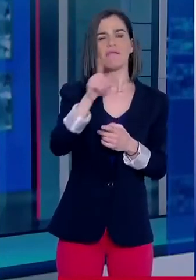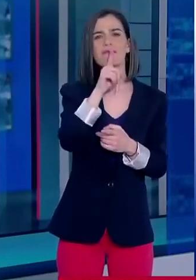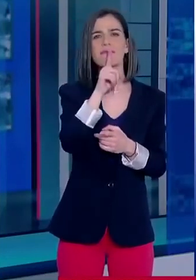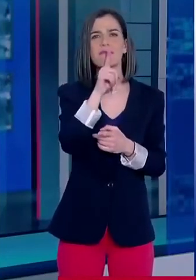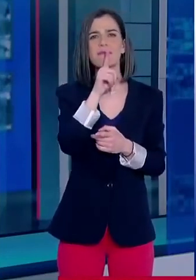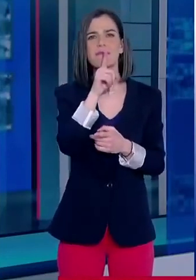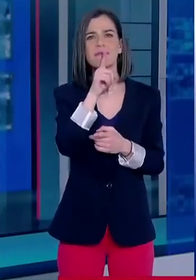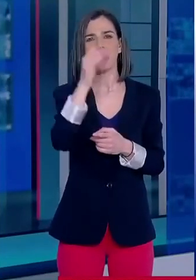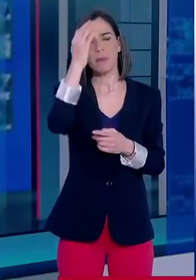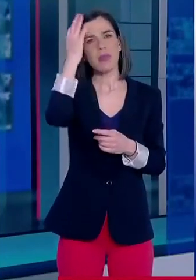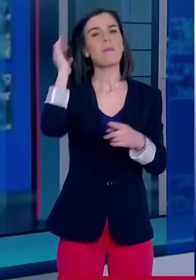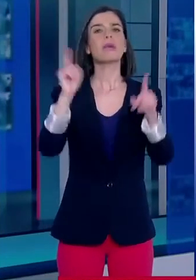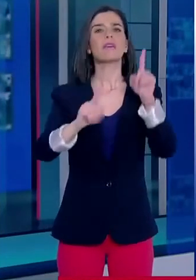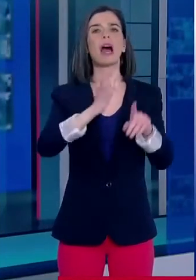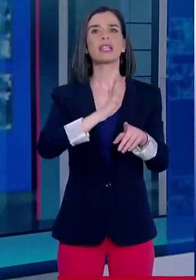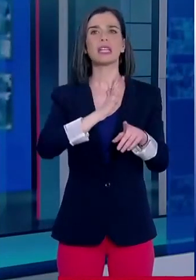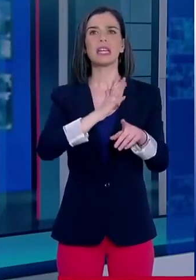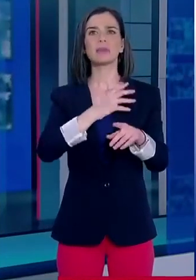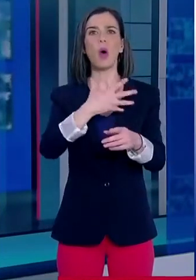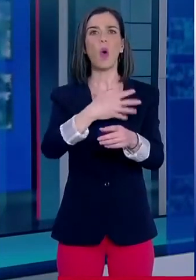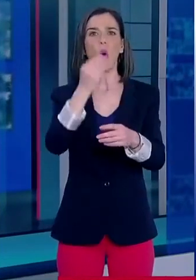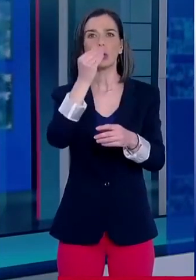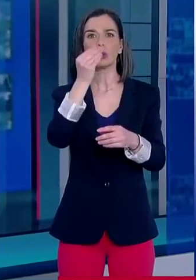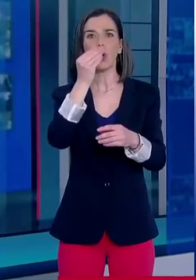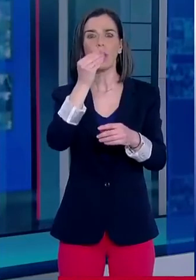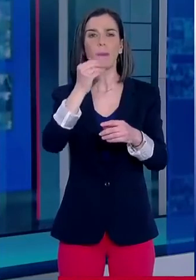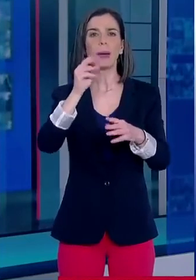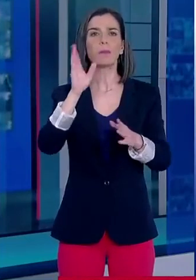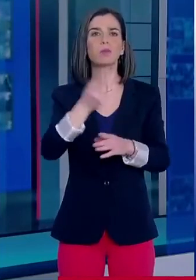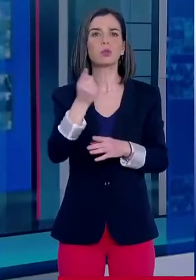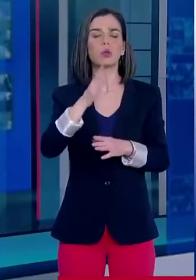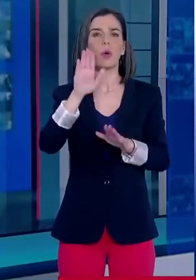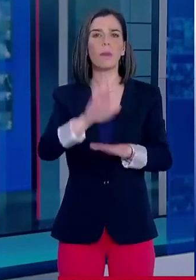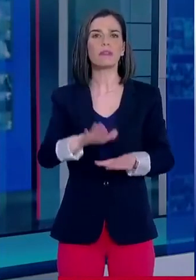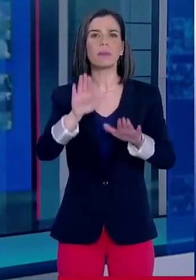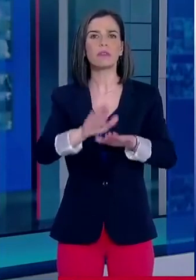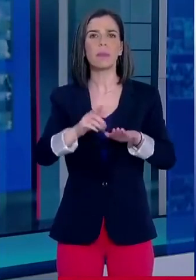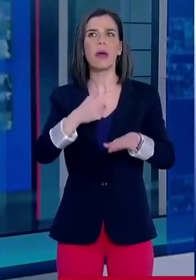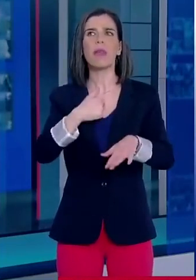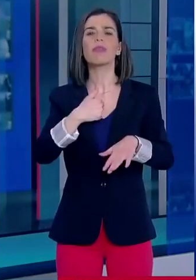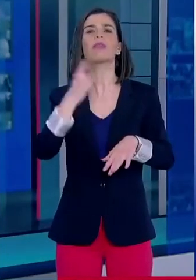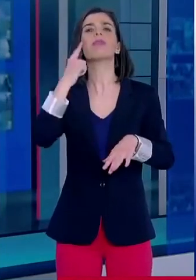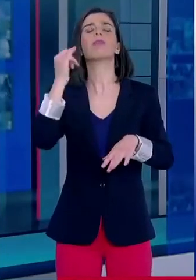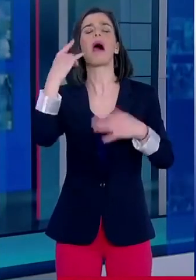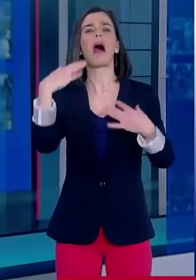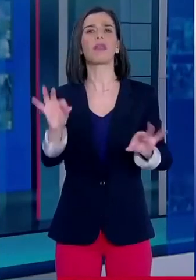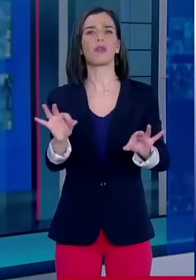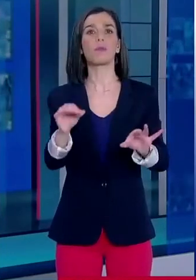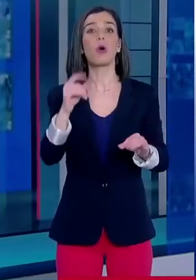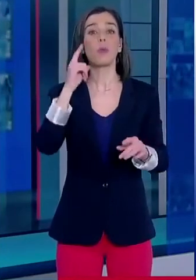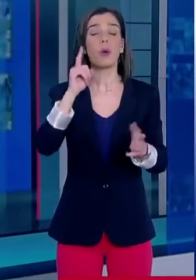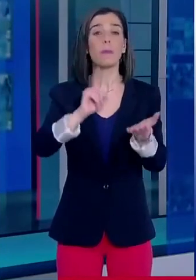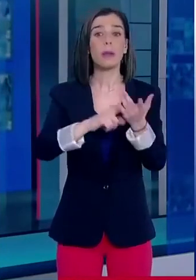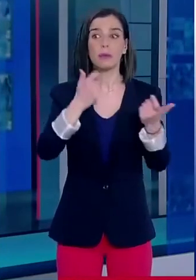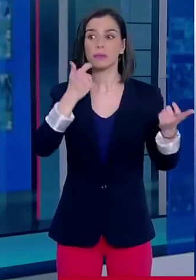σιωπηλή υποξυγονεμία και την ανάγκη να έχει κανείς οξύμετρο ή όχι να παρακολουθεί το οξυγόνο του. Εγώ νομίζω πρέπει να υπάρχει επαγρύπνηση